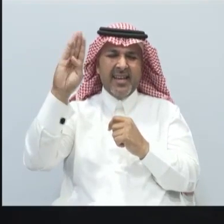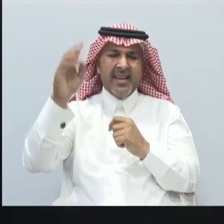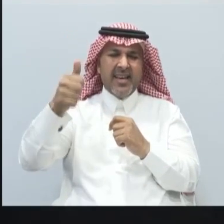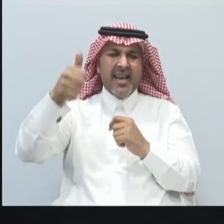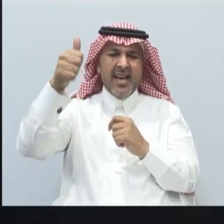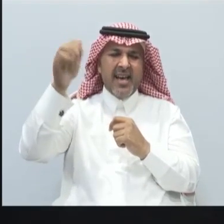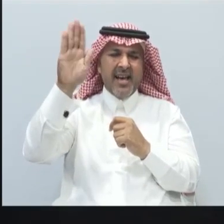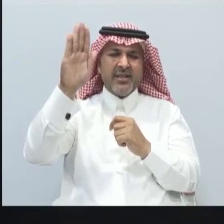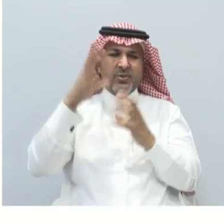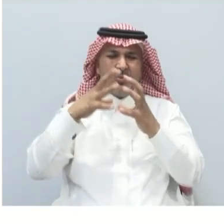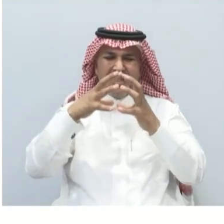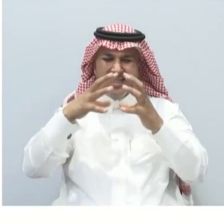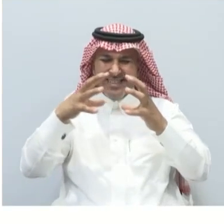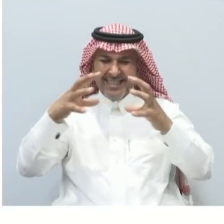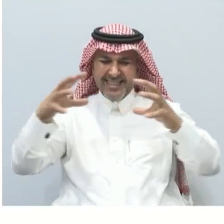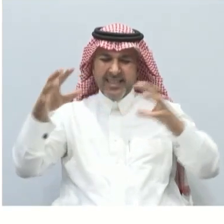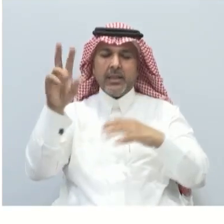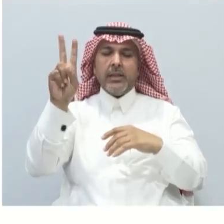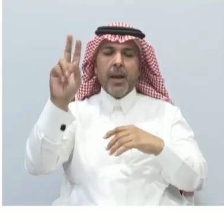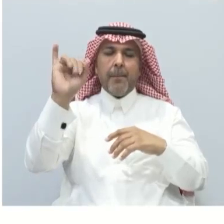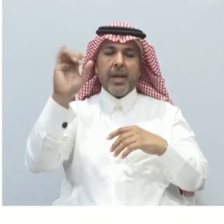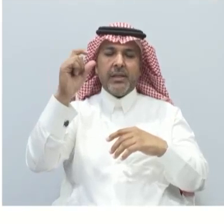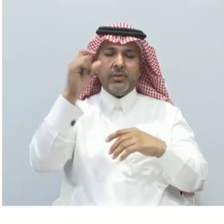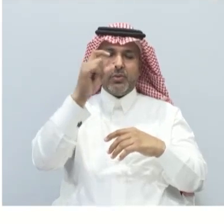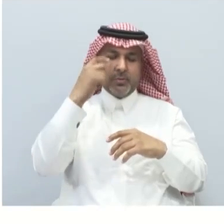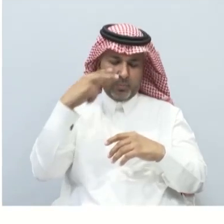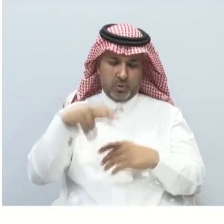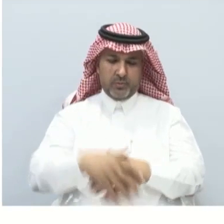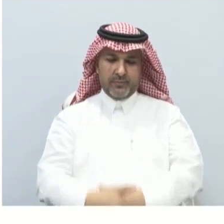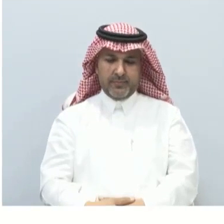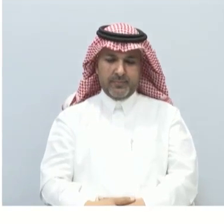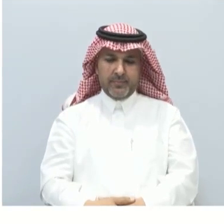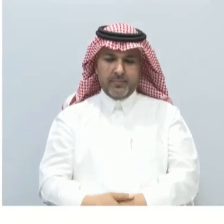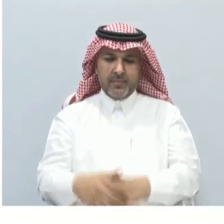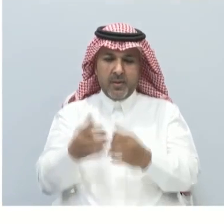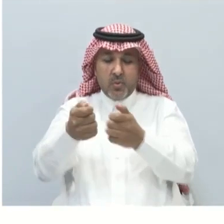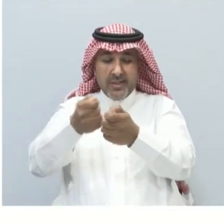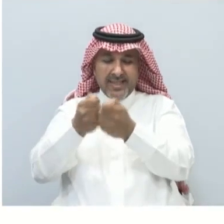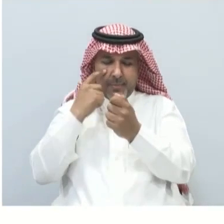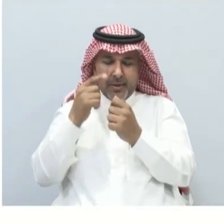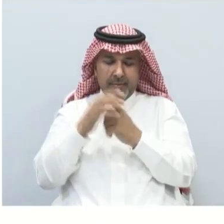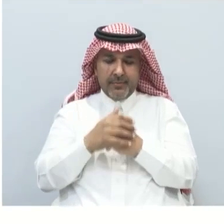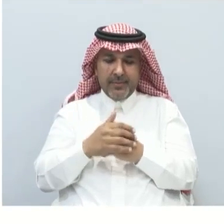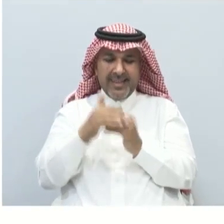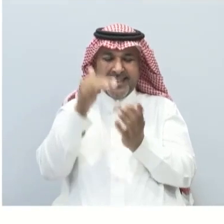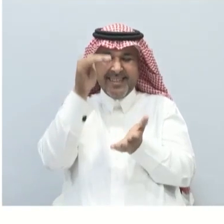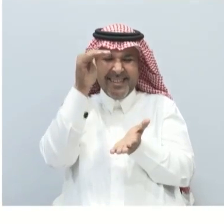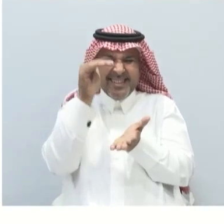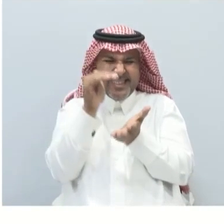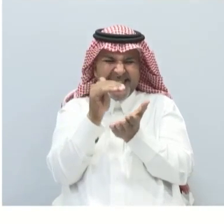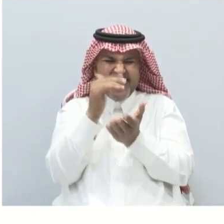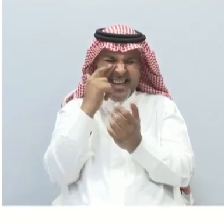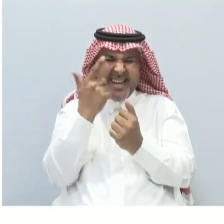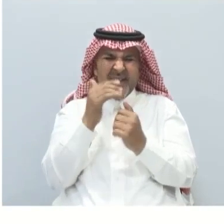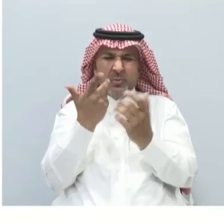نذكر مع بعض اول شيء عمليه الانسحاب الانسحاب قلنا عنده نوعين اذا كان الانسحاب داخل الداله الام حيكون